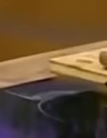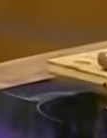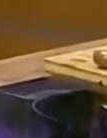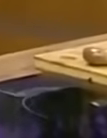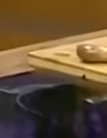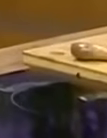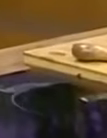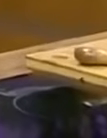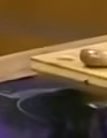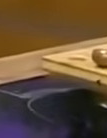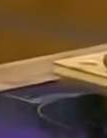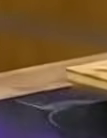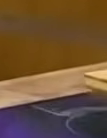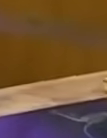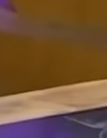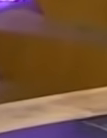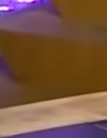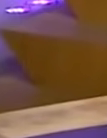bekleterek hazırlarmış.